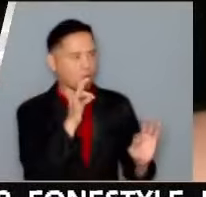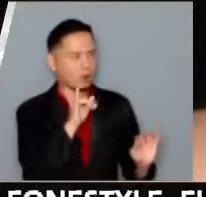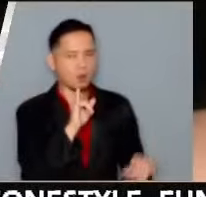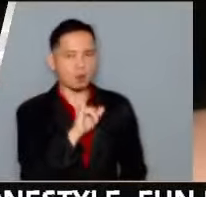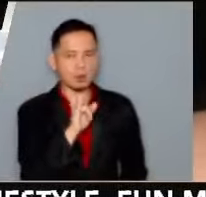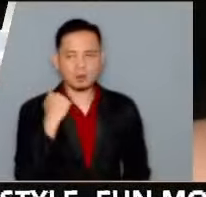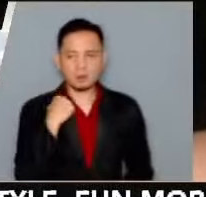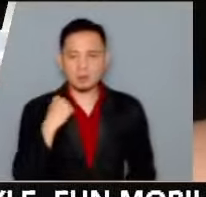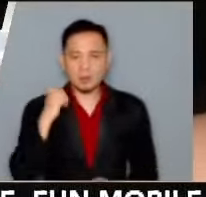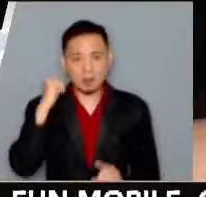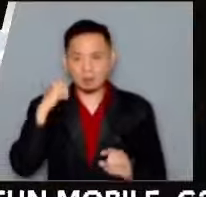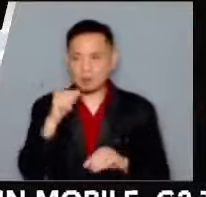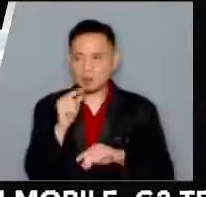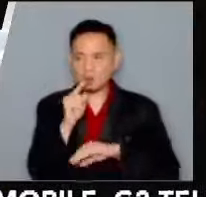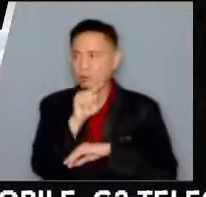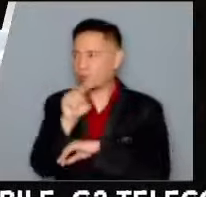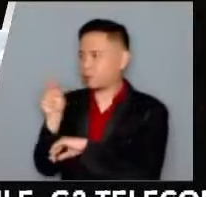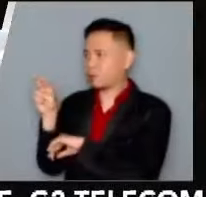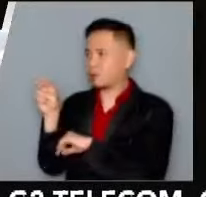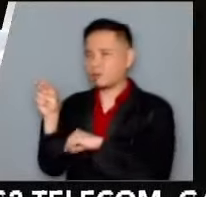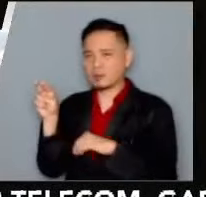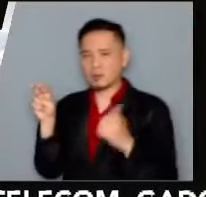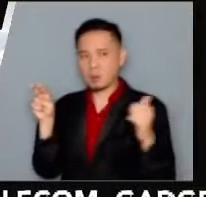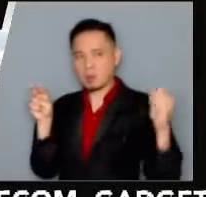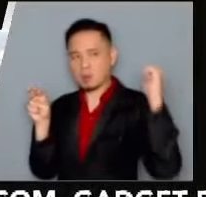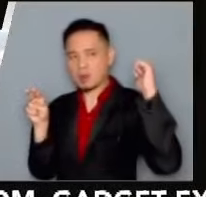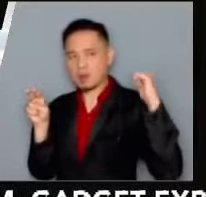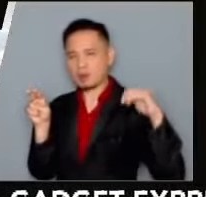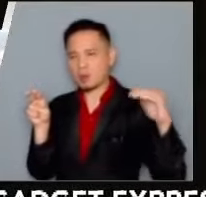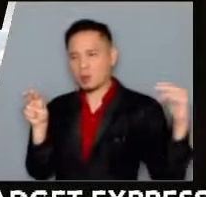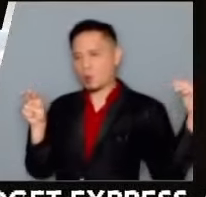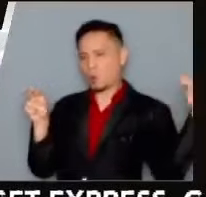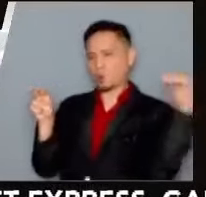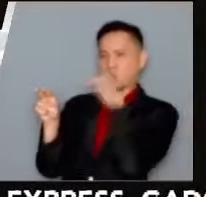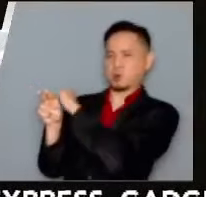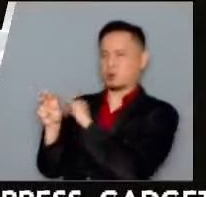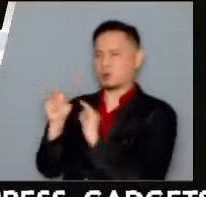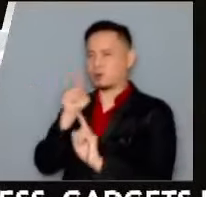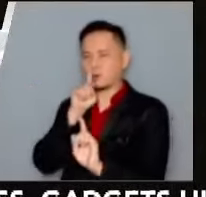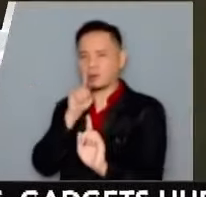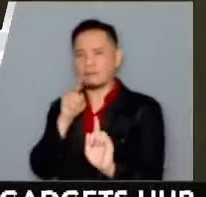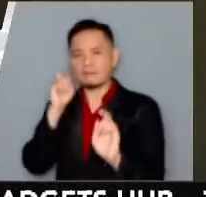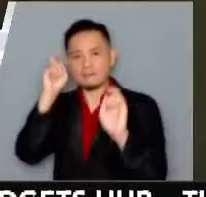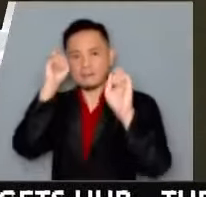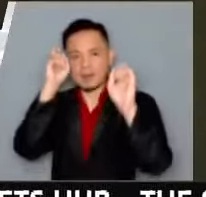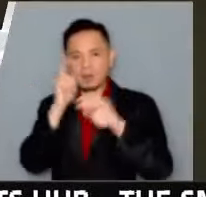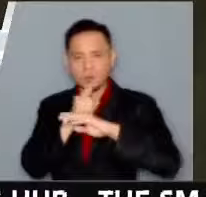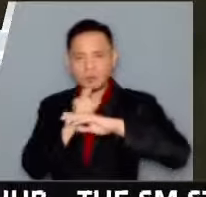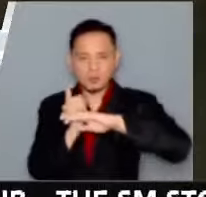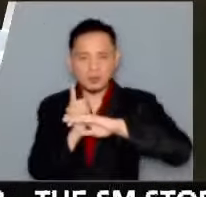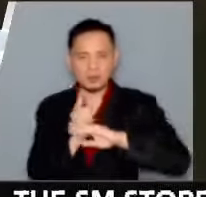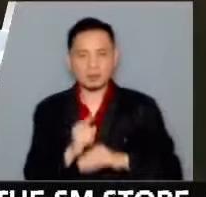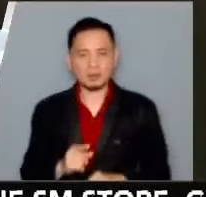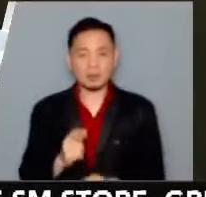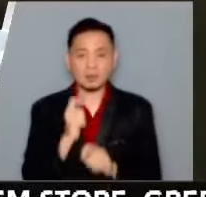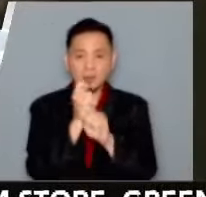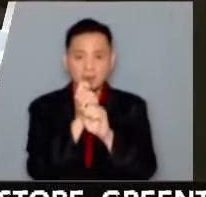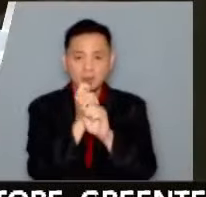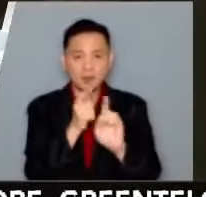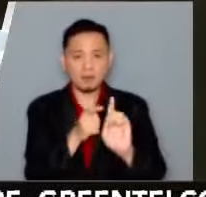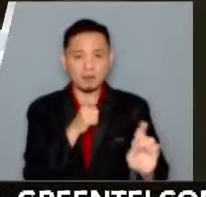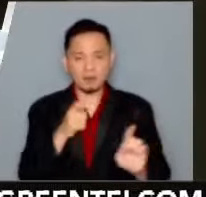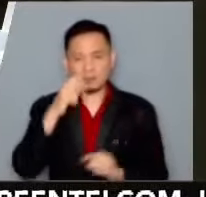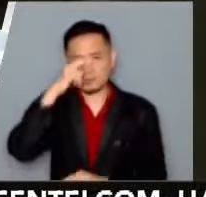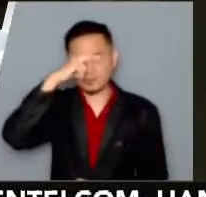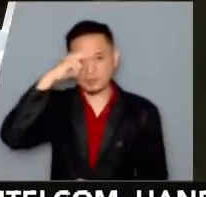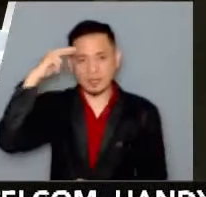southbound, nakaharap ako northbound. Yes sir, medyo mabilis po yung takbo ng Montero Sport. Ang truck naman galing sa Cainta, Rizal at may kargang mga